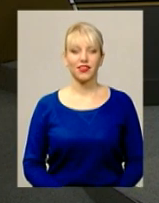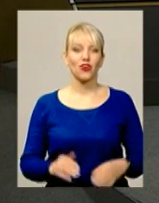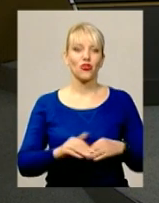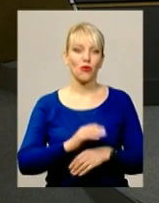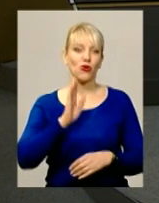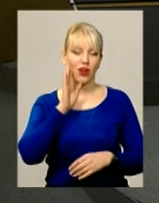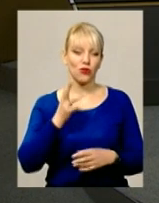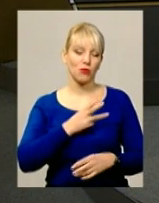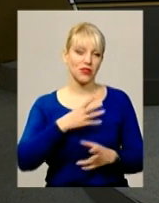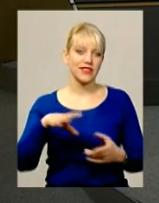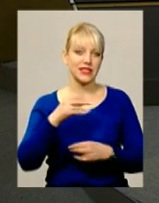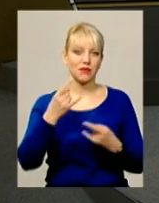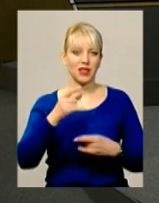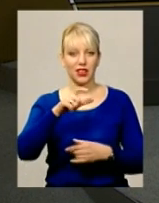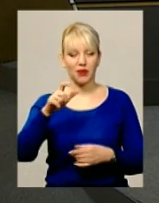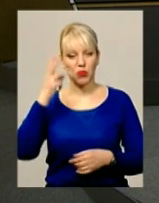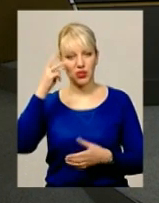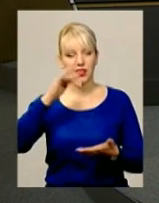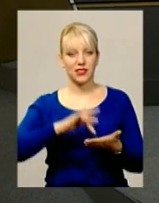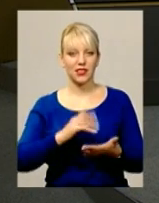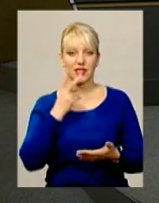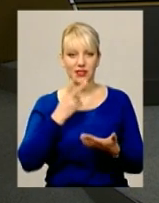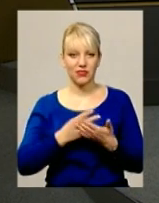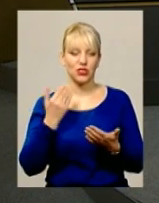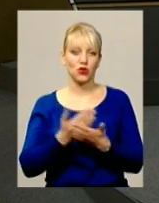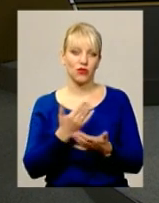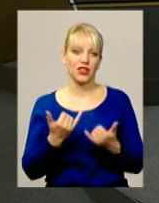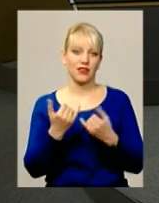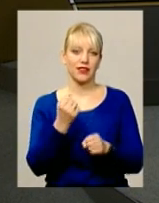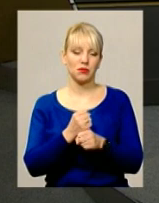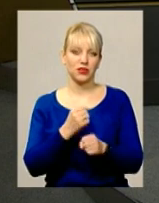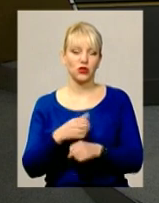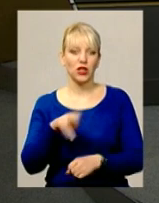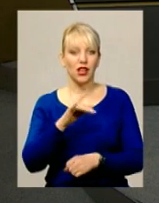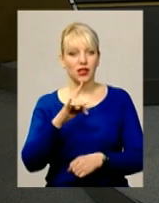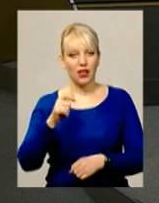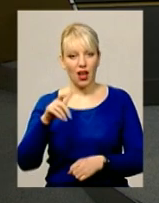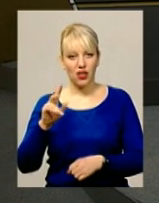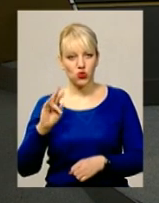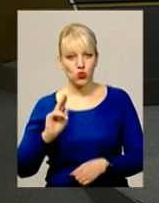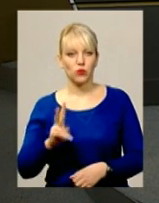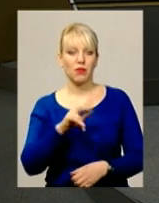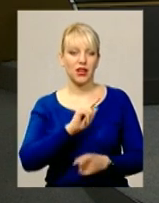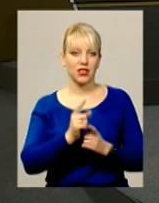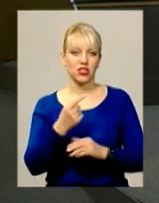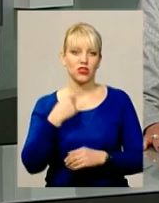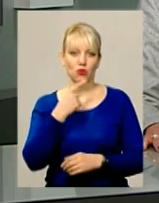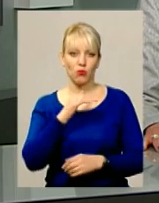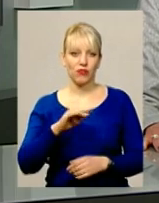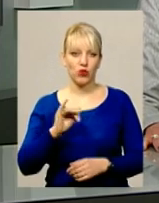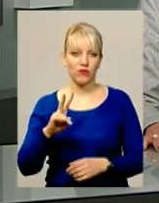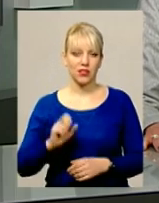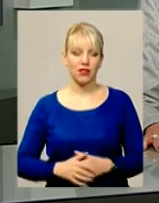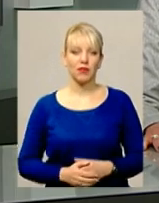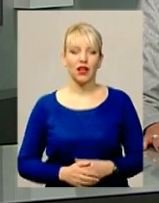Доброго ранку, бажаємо усім глядачам «Поділля Центр». В ефірі новини. У студії працюють Надія Драганчук та Оксана Фіновська.